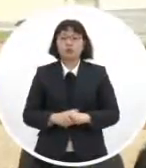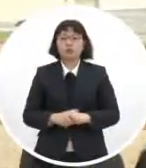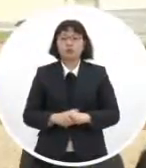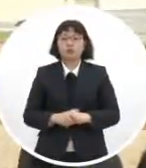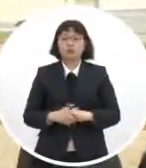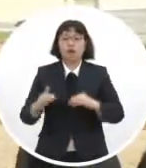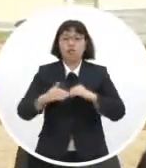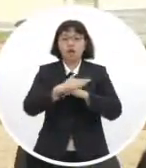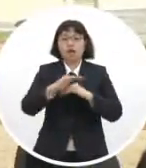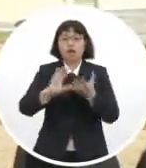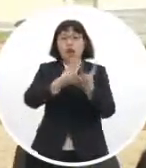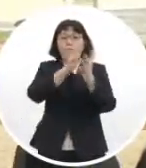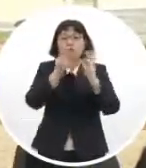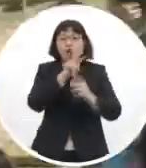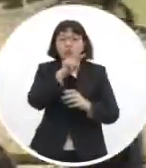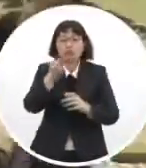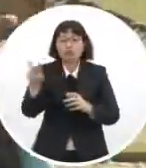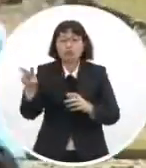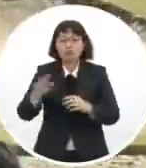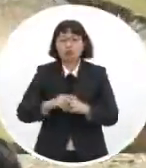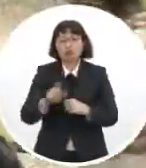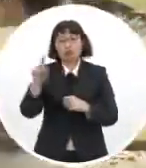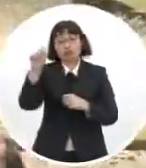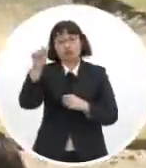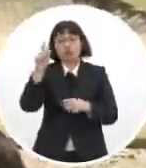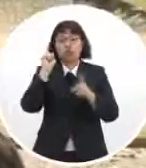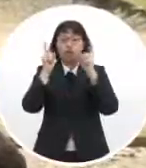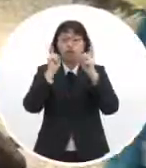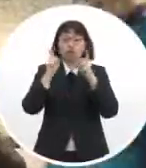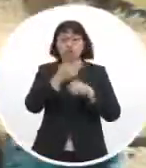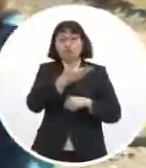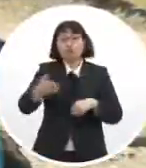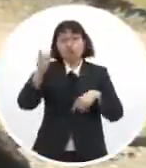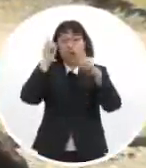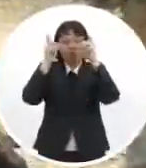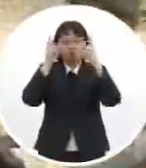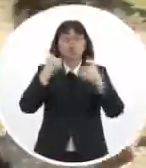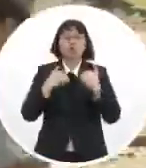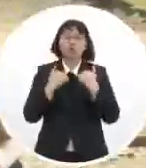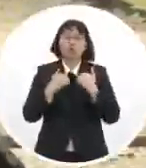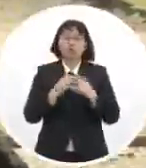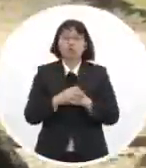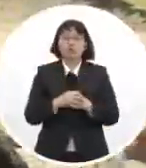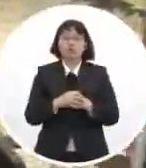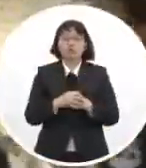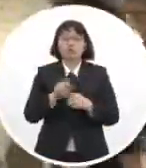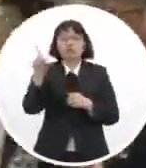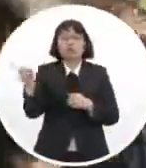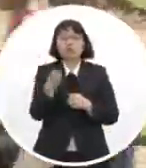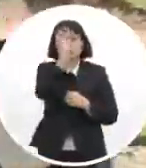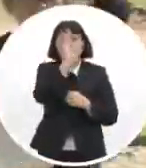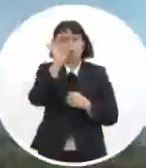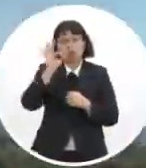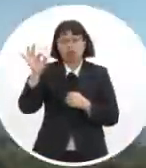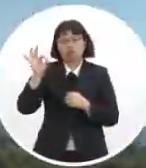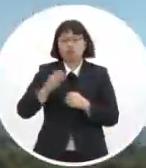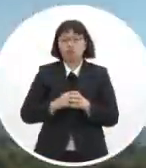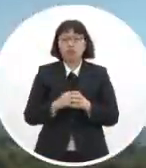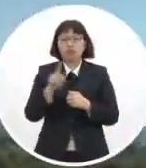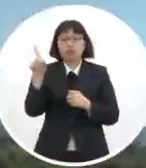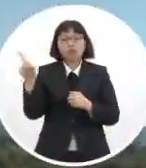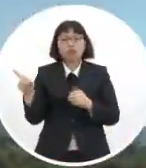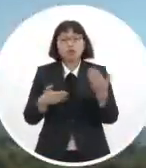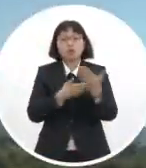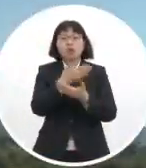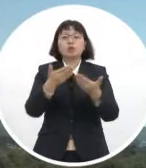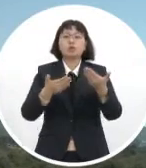浜辺の花を鑑賞したり、砂遊びや水遊びを楽しんだり、自然観察をしたり、自然と触れ